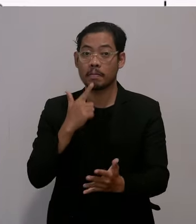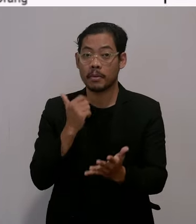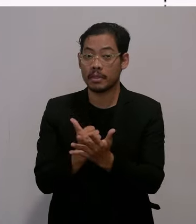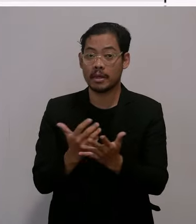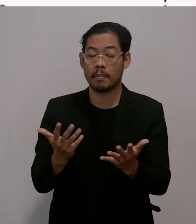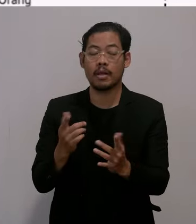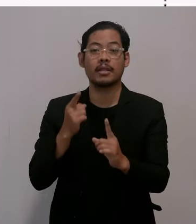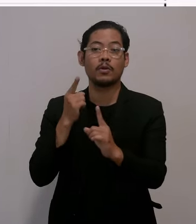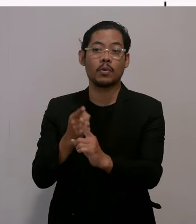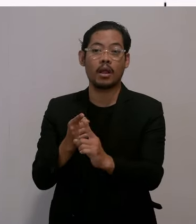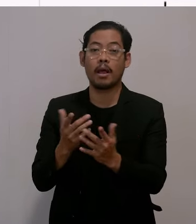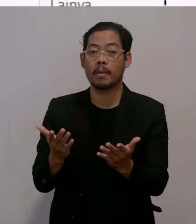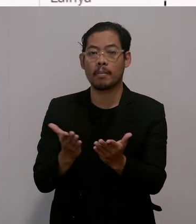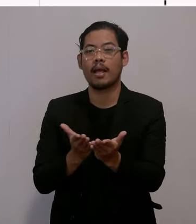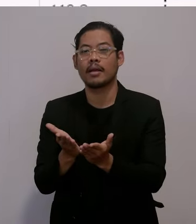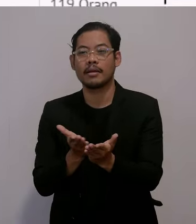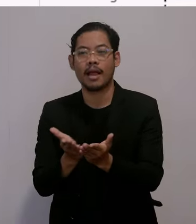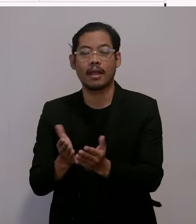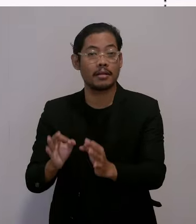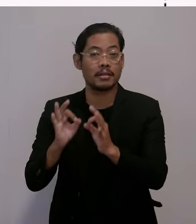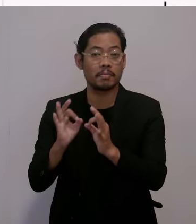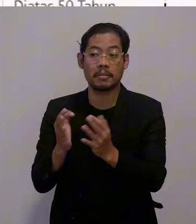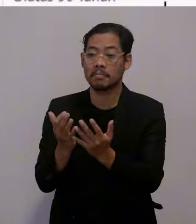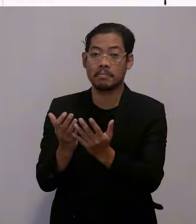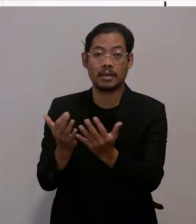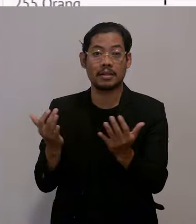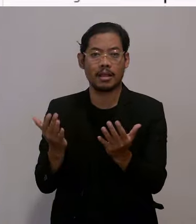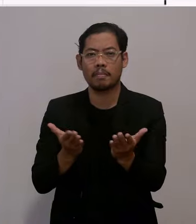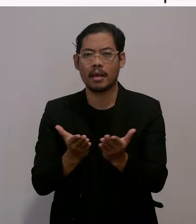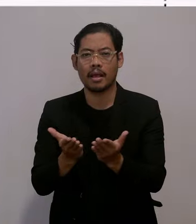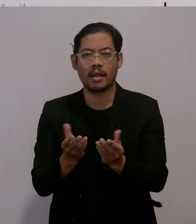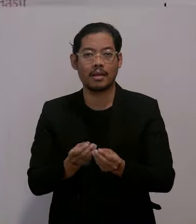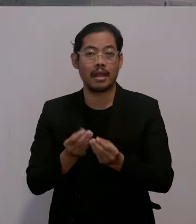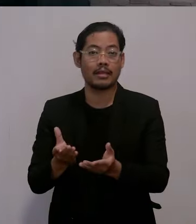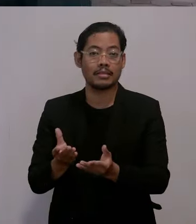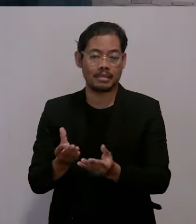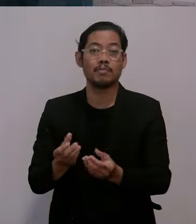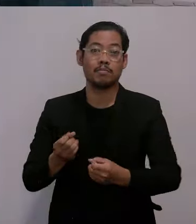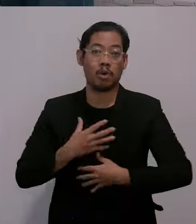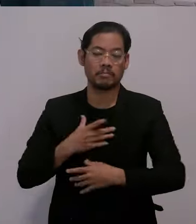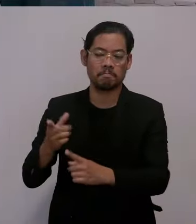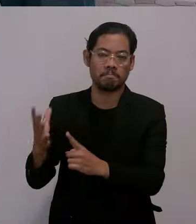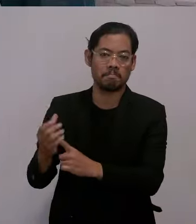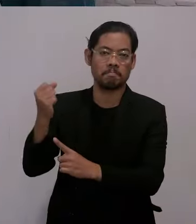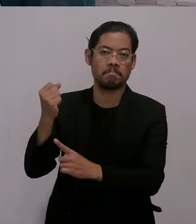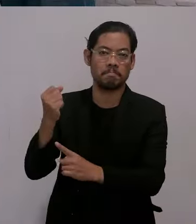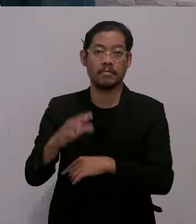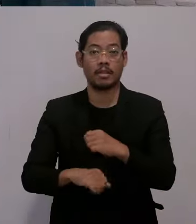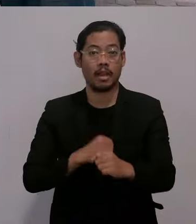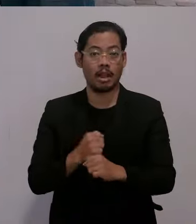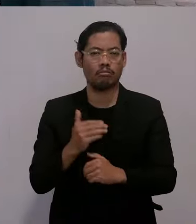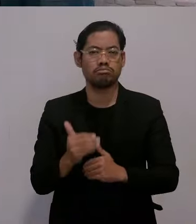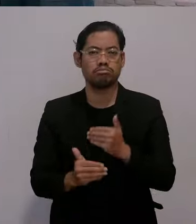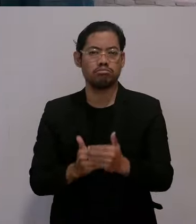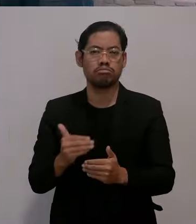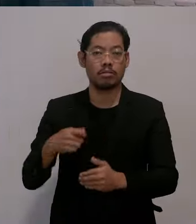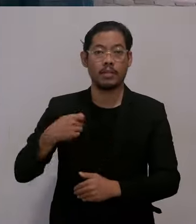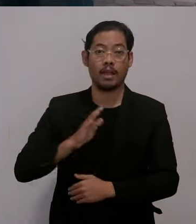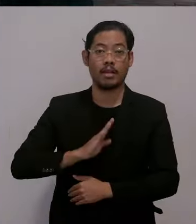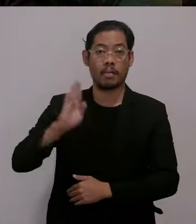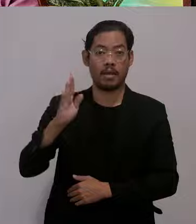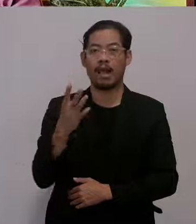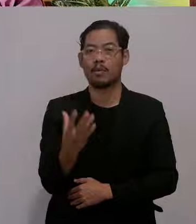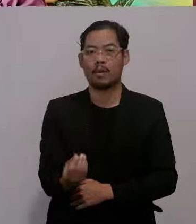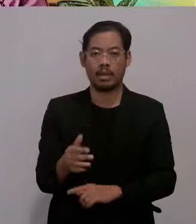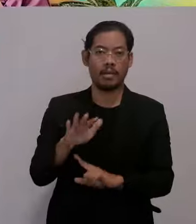agar ketepatan layanan dan kepuasan masyarakat atas layanan dapat tercapai secara optimal. Setiap tahun, Kantor Kementerian Agama